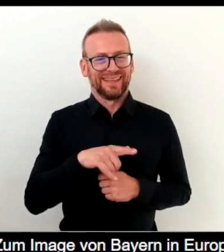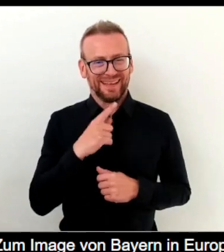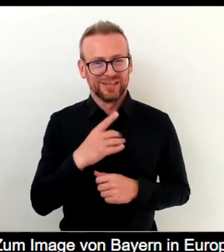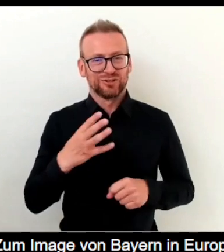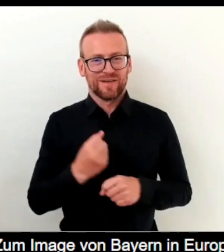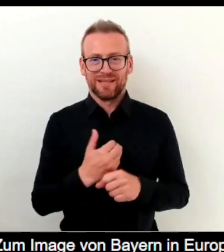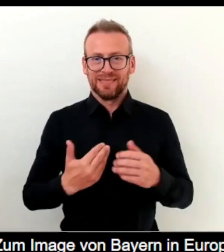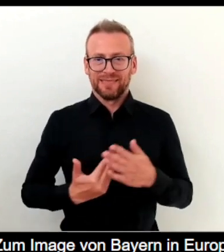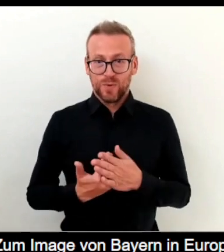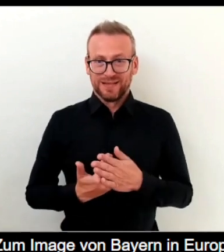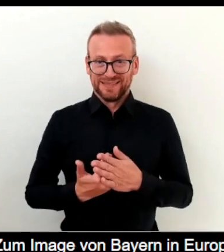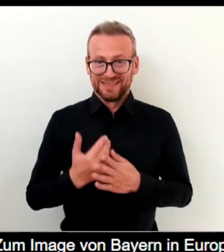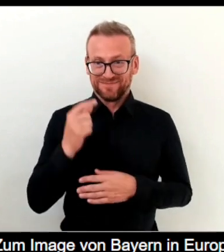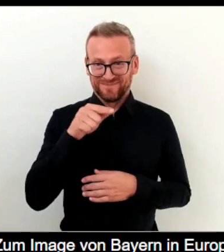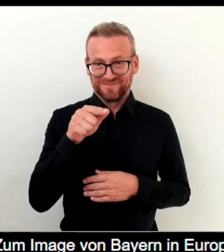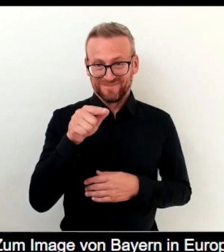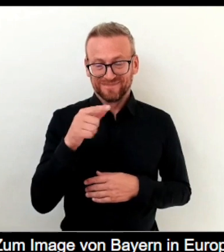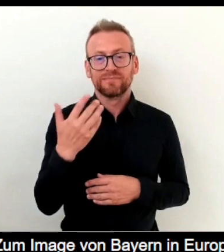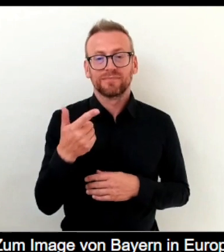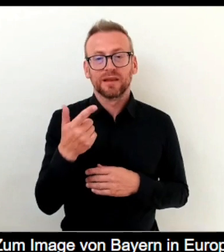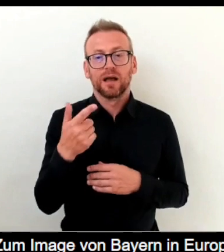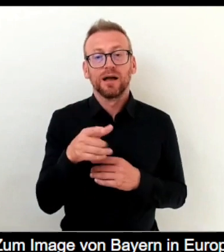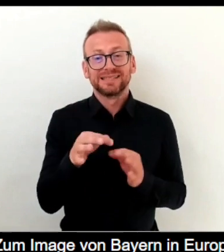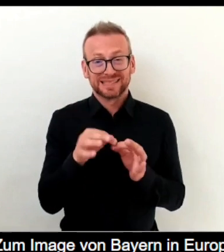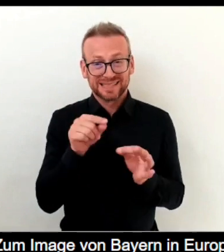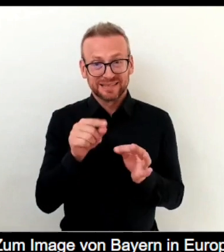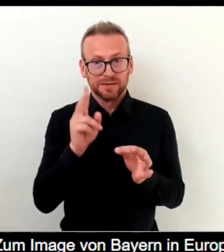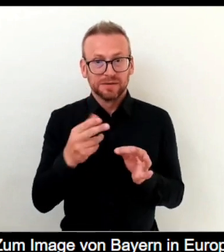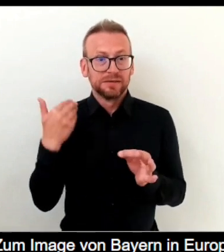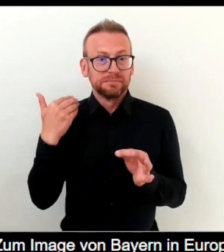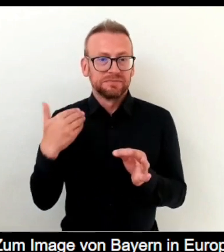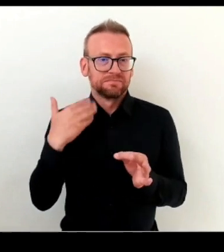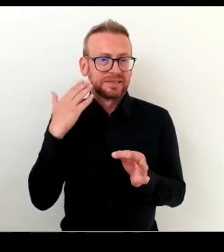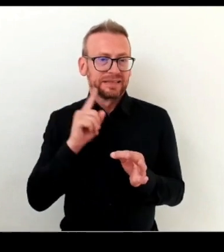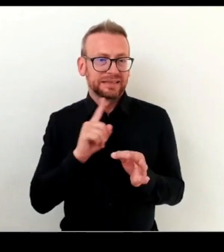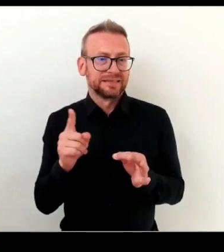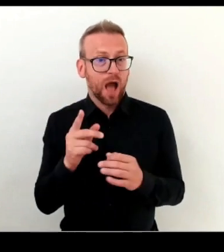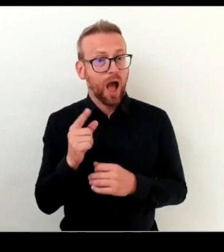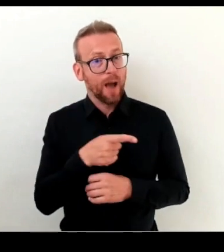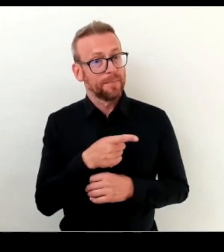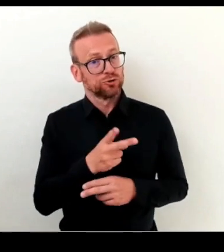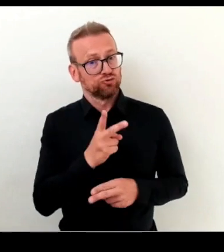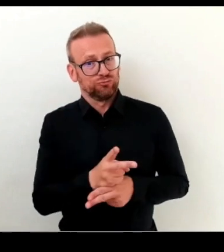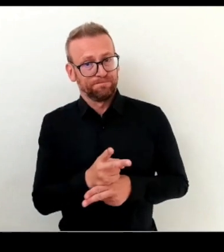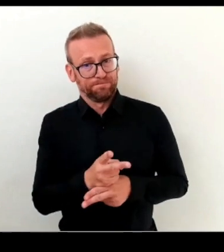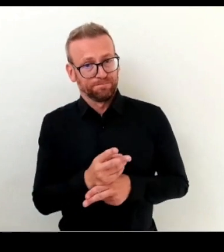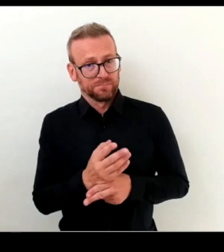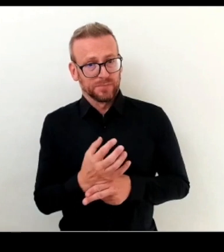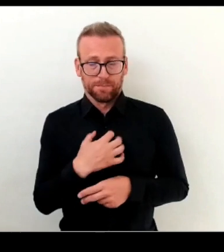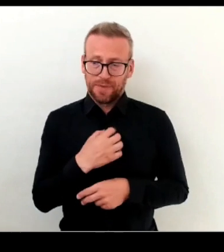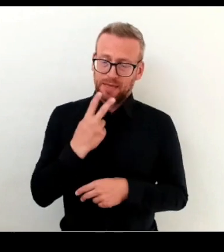der Welt uns weiter verändern. Und deshalb ist das hier auch eigentlich symptomatisch,